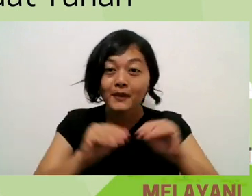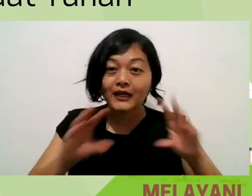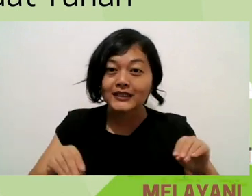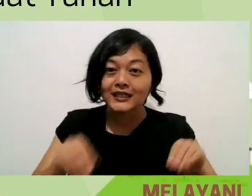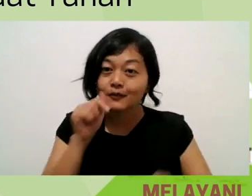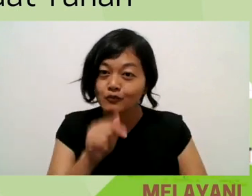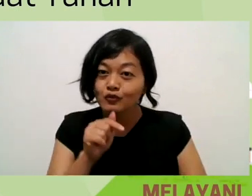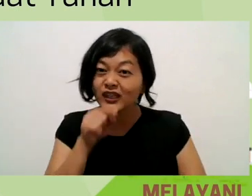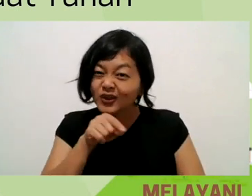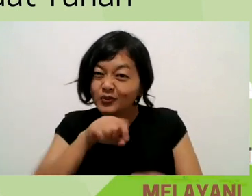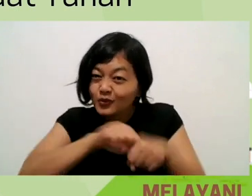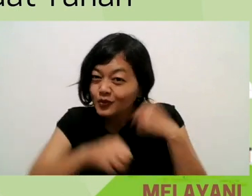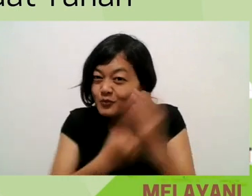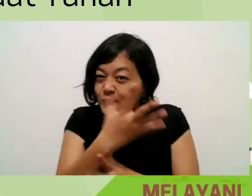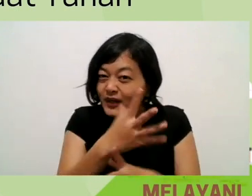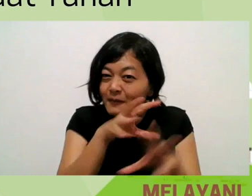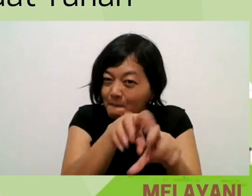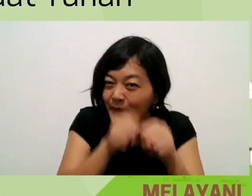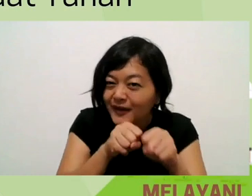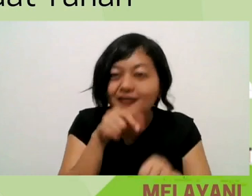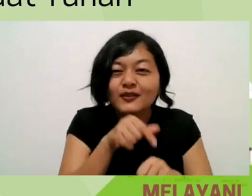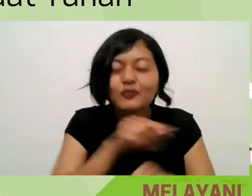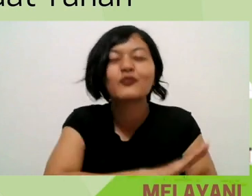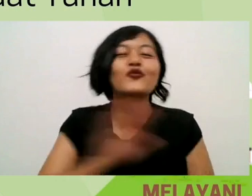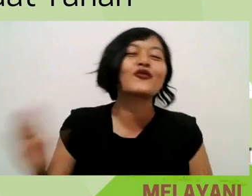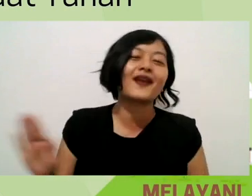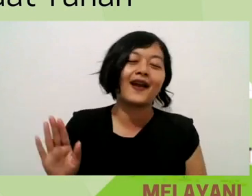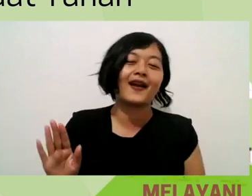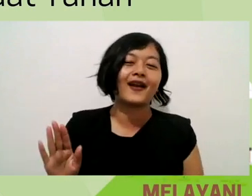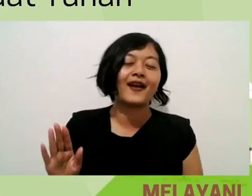buku, atau sebuah lagu, atau sebuah film.